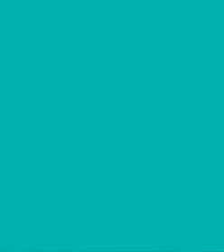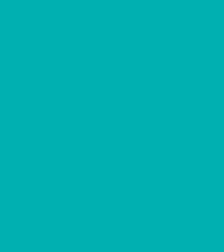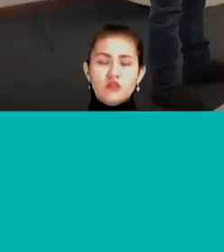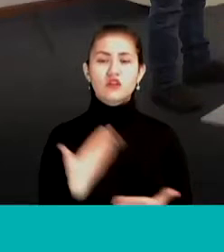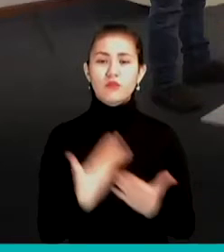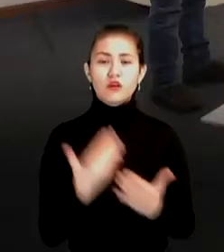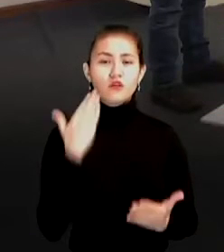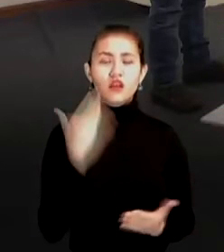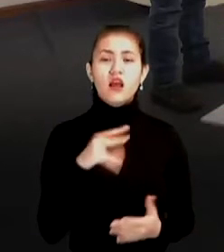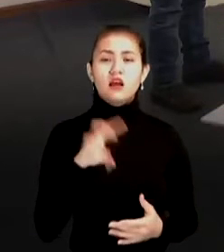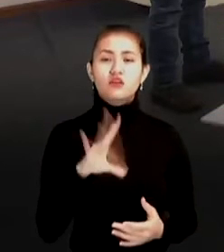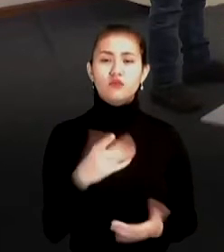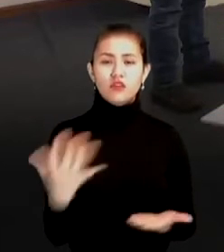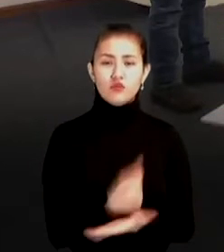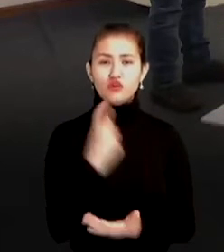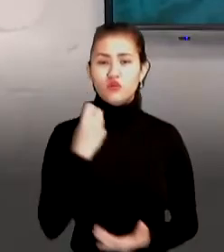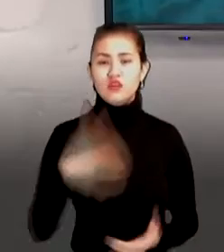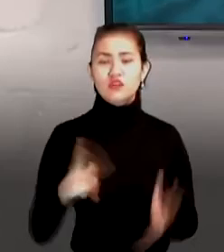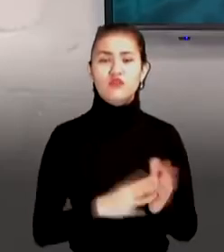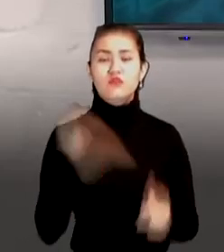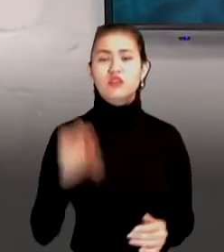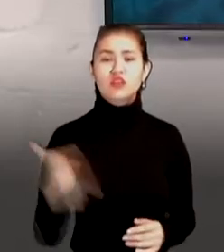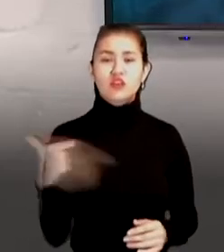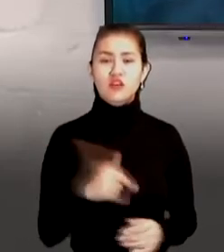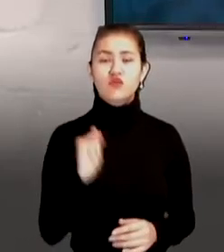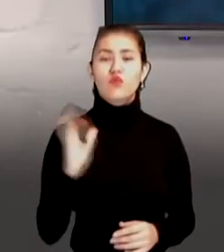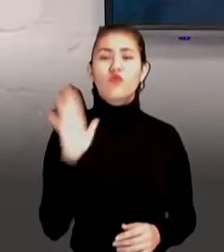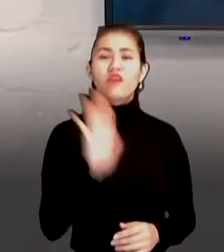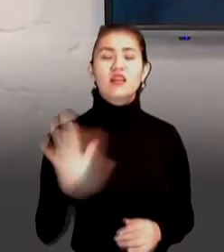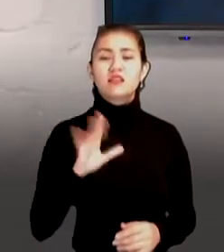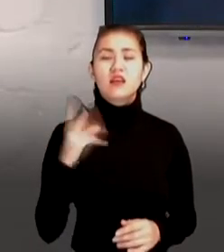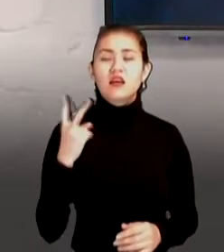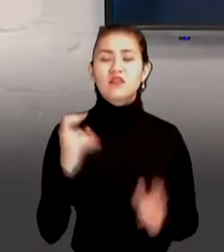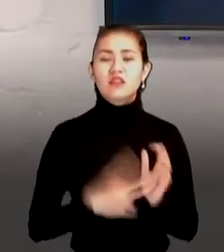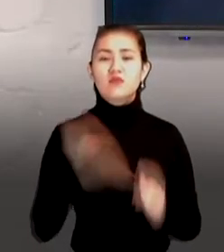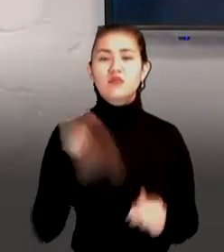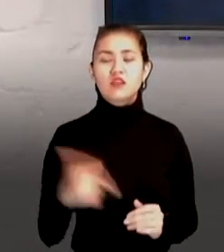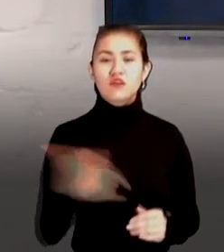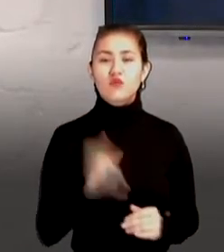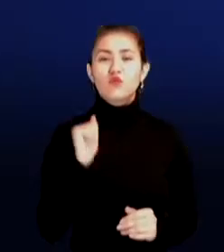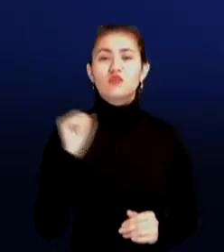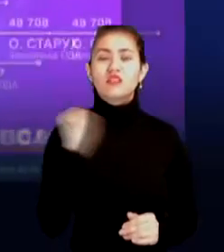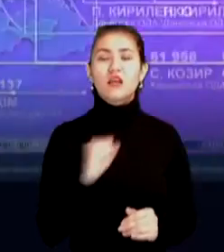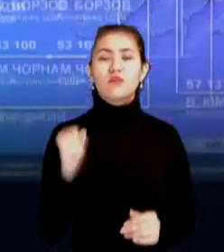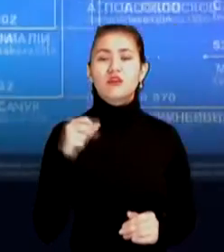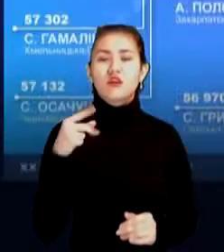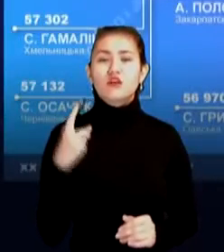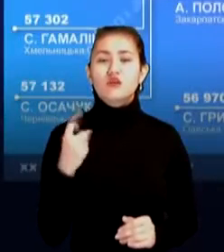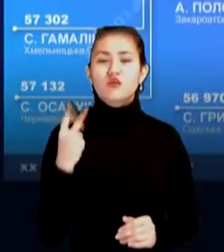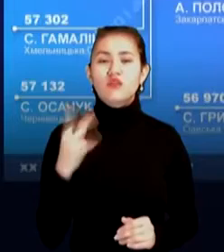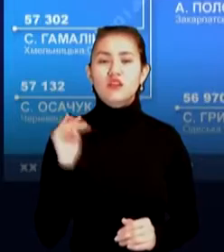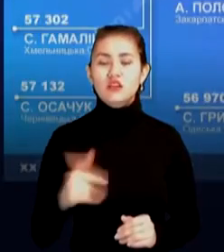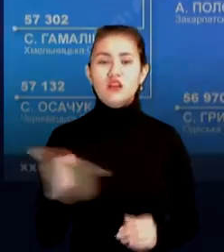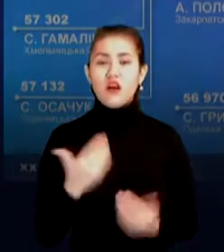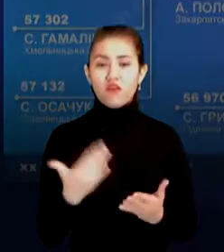У листопаді ви заробили 138 тисяч гривень, у вересні – 207 тисяч гривень, у серпні – 102 тисячі гривень. Водночас ваш